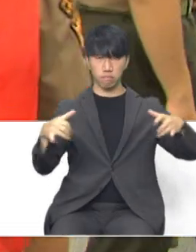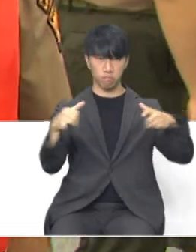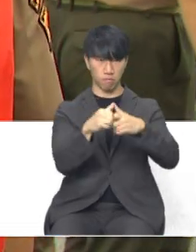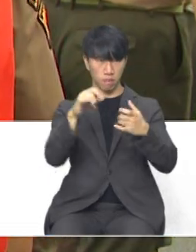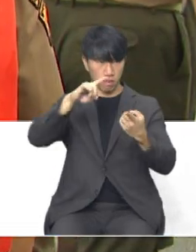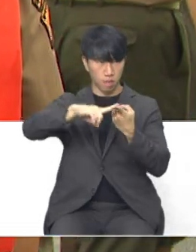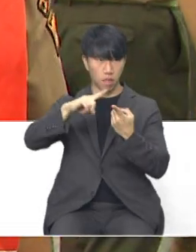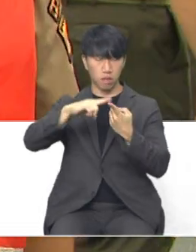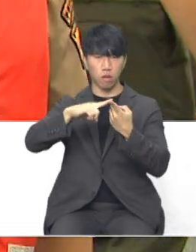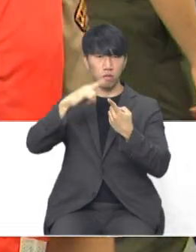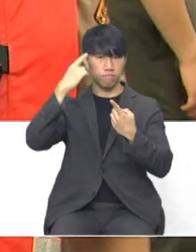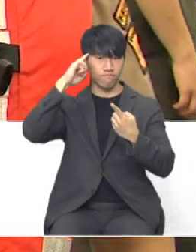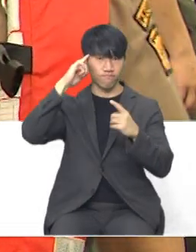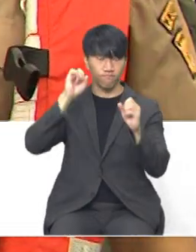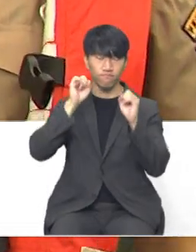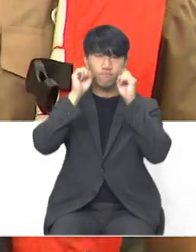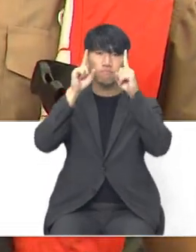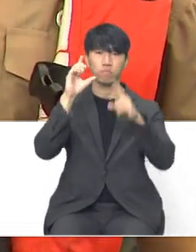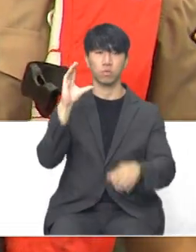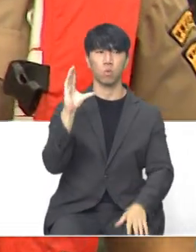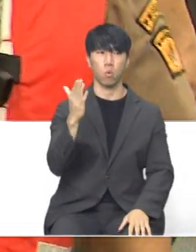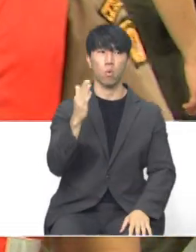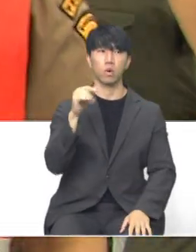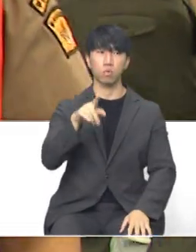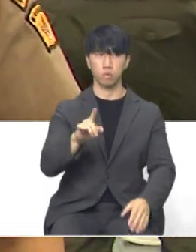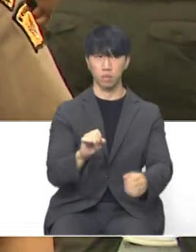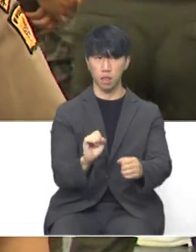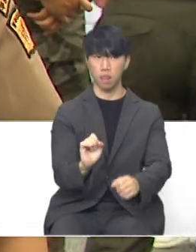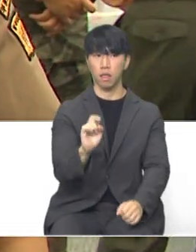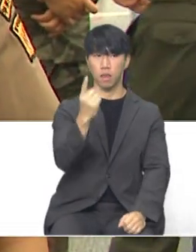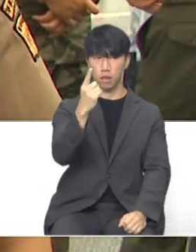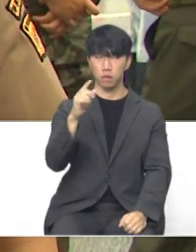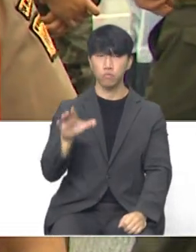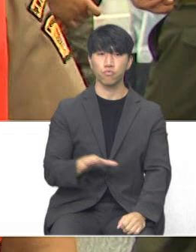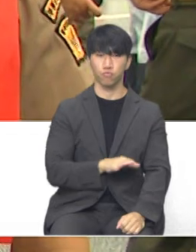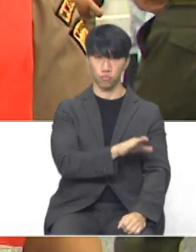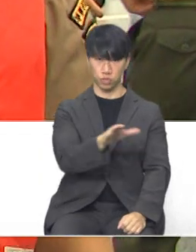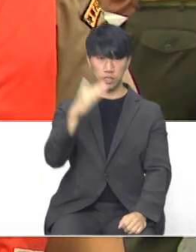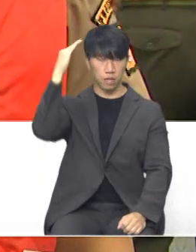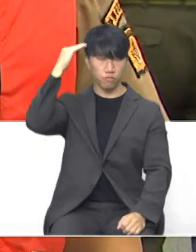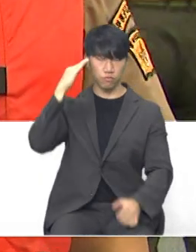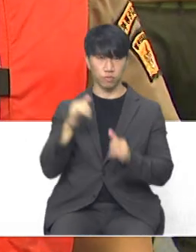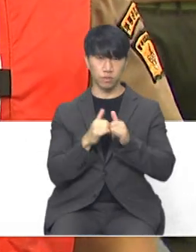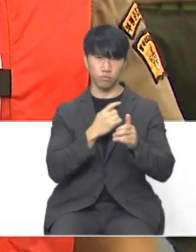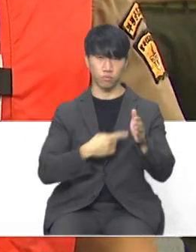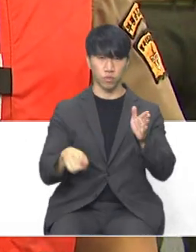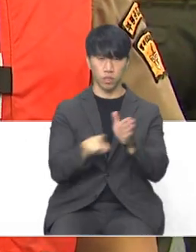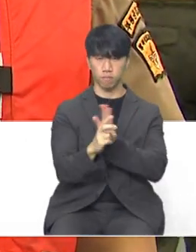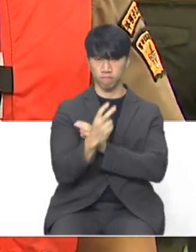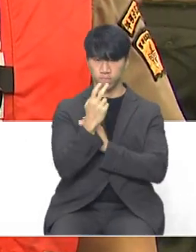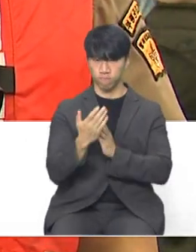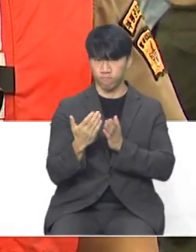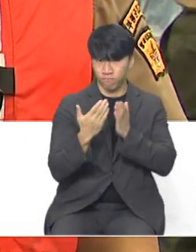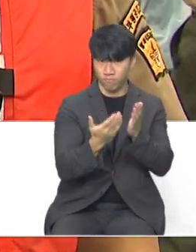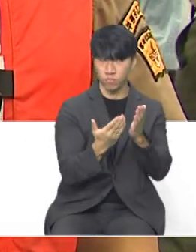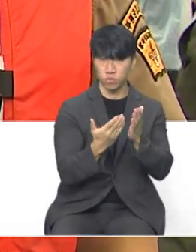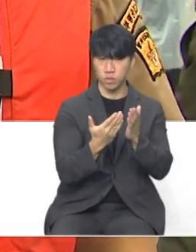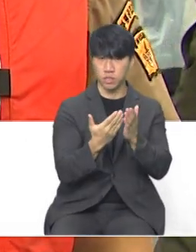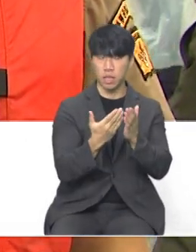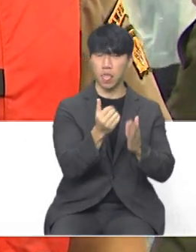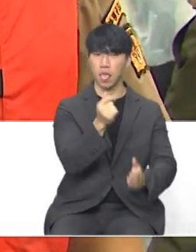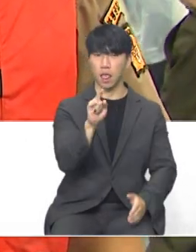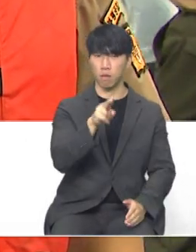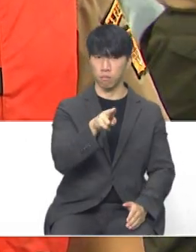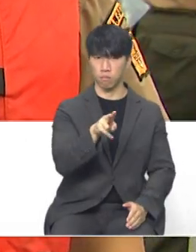됐고 그리고 이런 작전을 위해서 이제 뭐 저희를 위해서 희생하신 이제 뭐 해병대 분들이시나 뭐 해군 분들